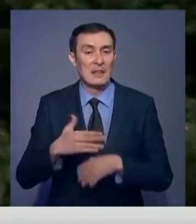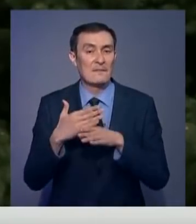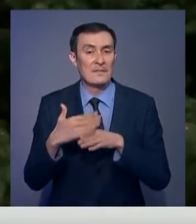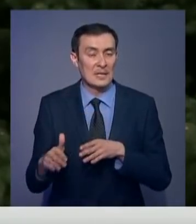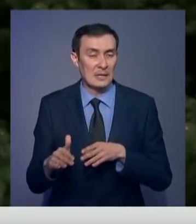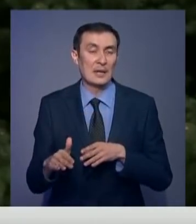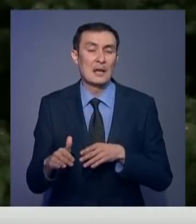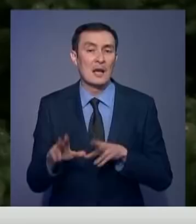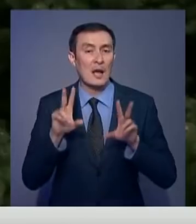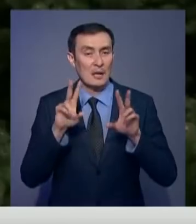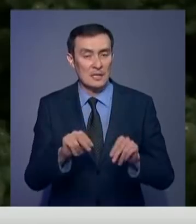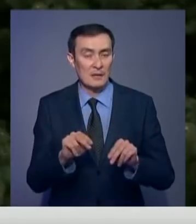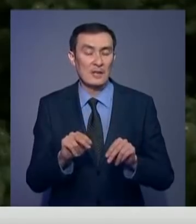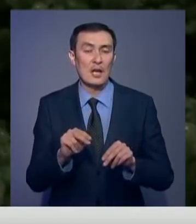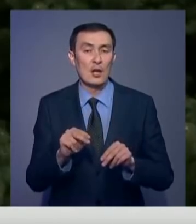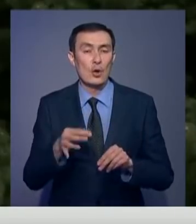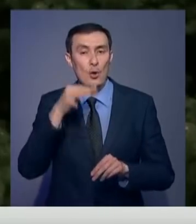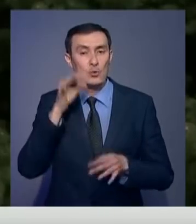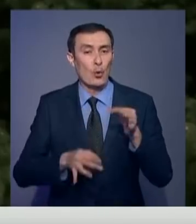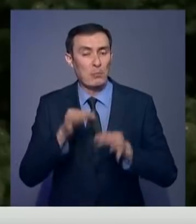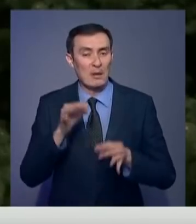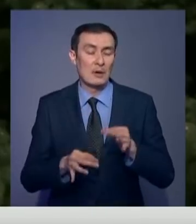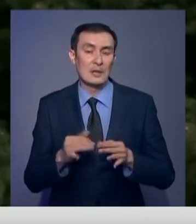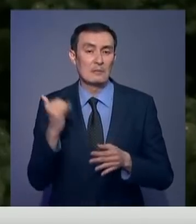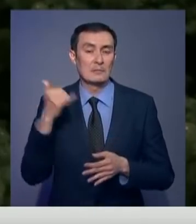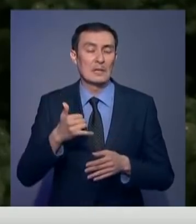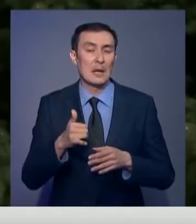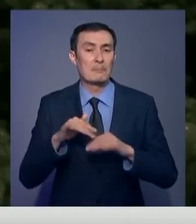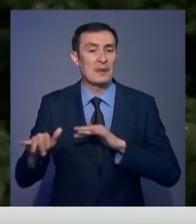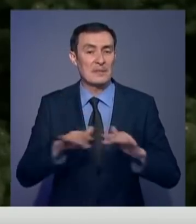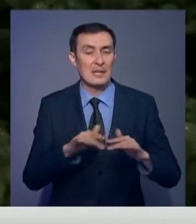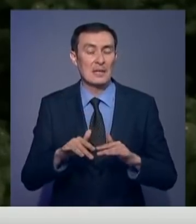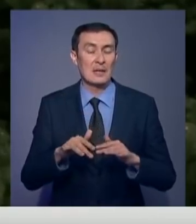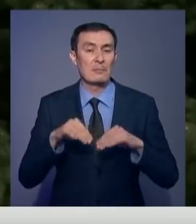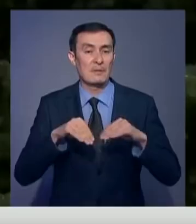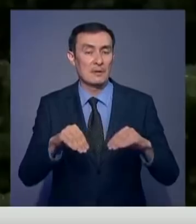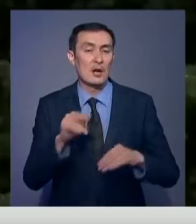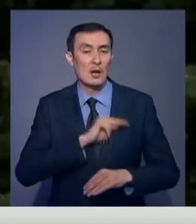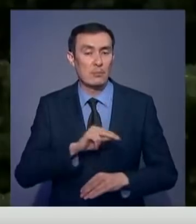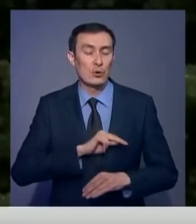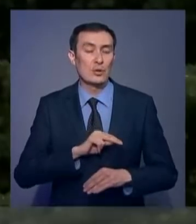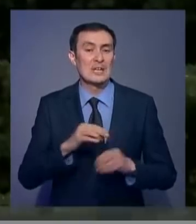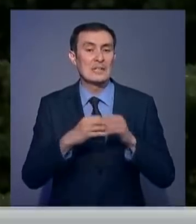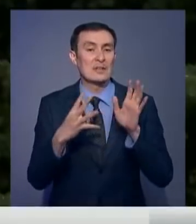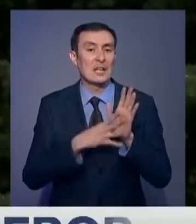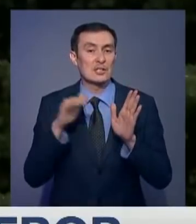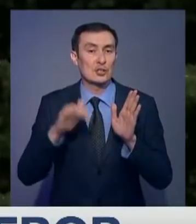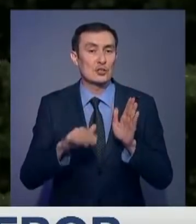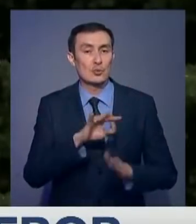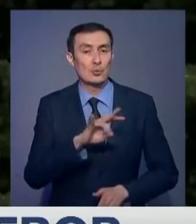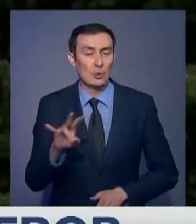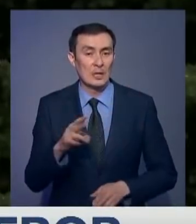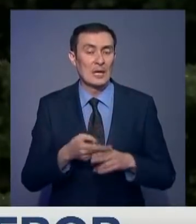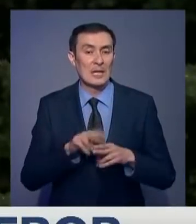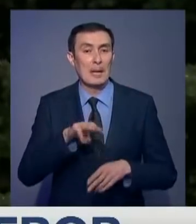выделено гарантированное дизельное топливо на проведение весенних полевых работ общим объемом 19 тысяч тонн.